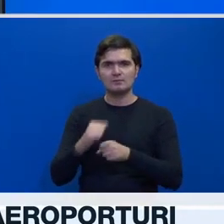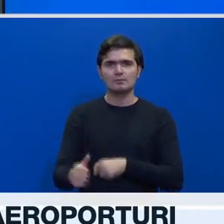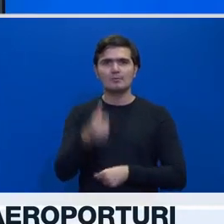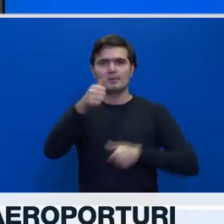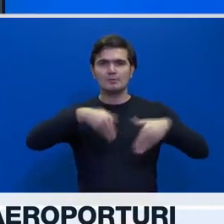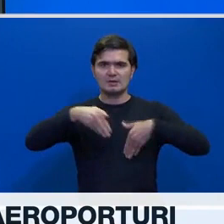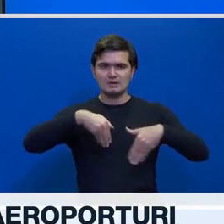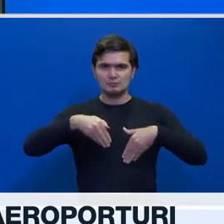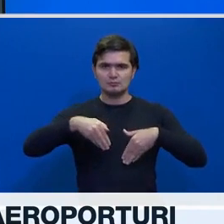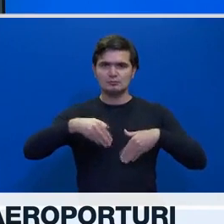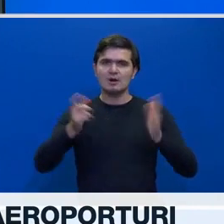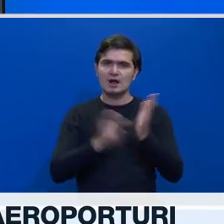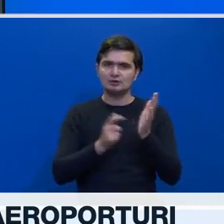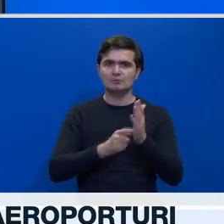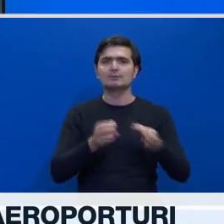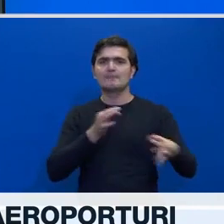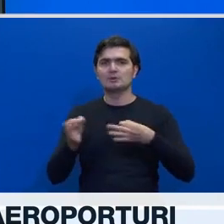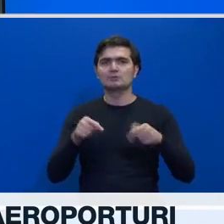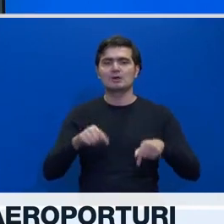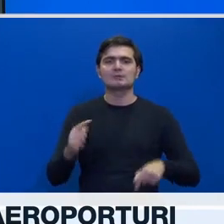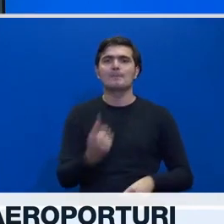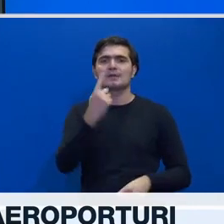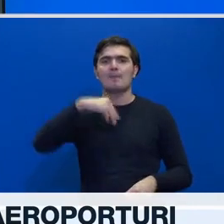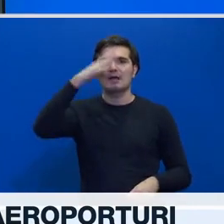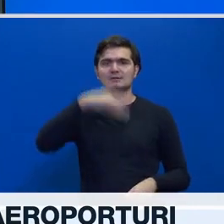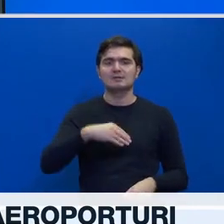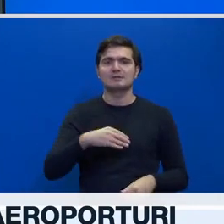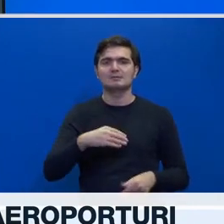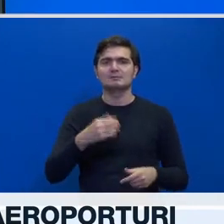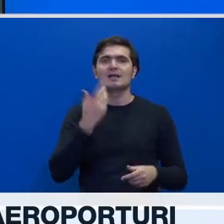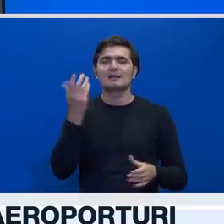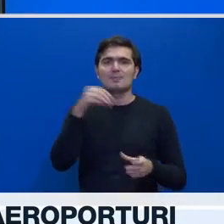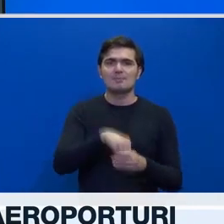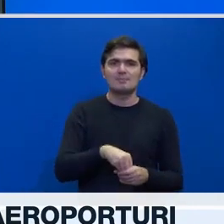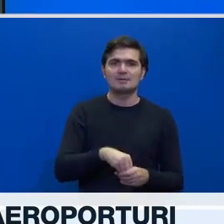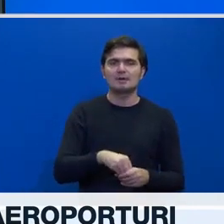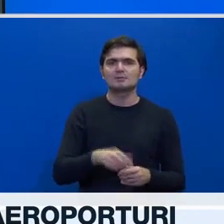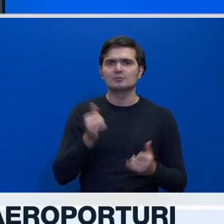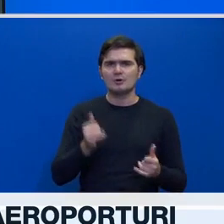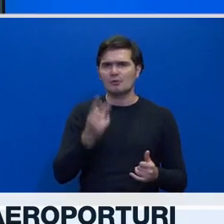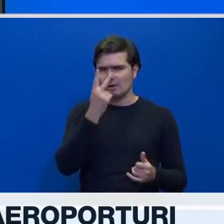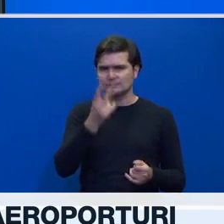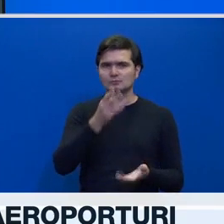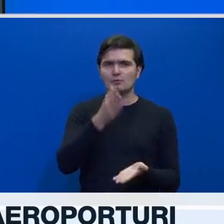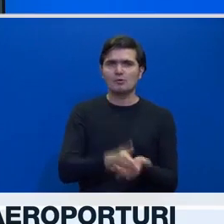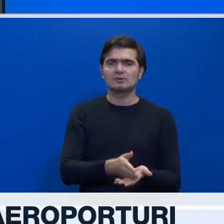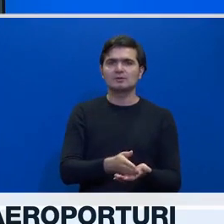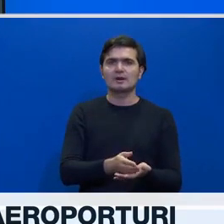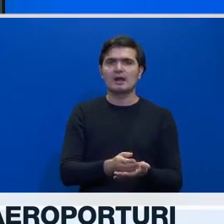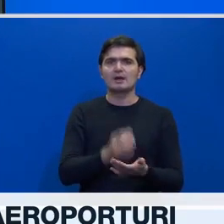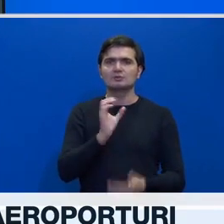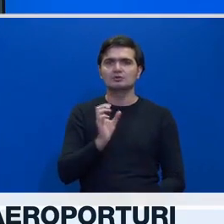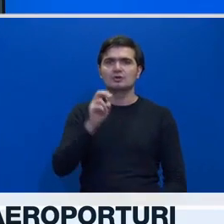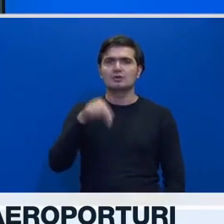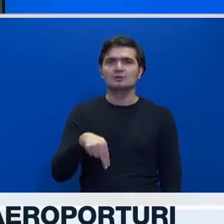cerut măsura. Suntem în prima zi de la implementarea acestei decizii. Iată că deja avem o hotărâre a Comitetului Național pentru Situații